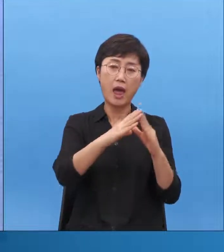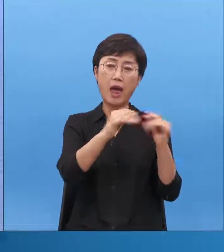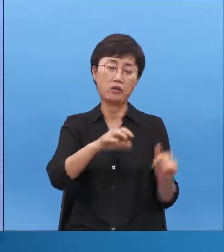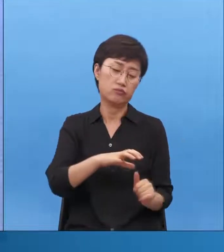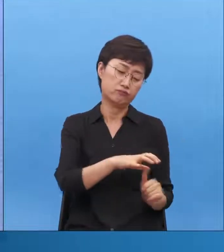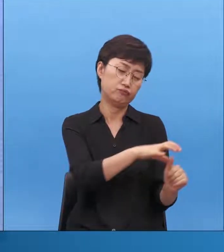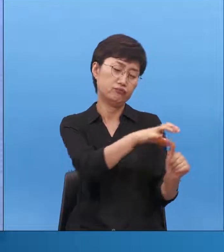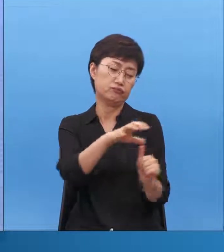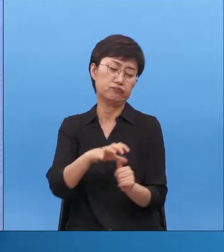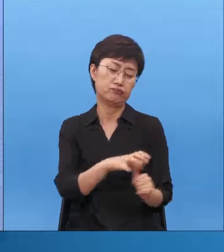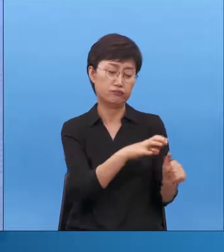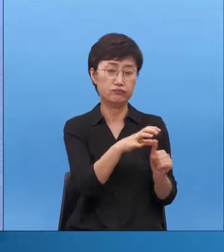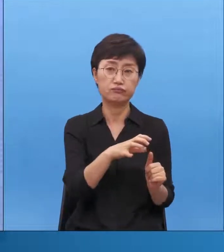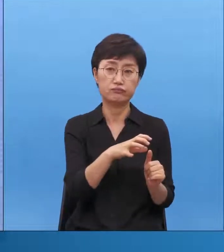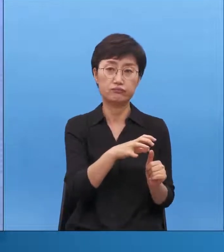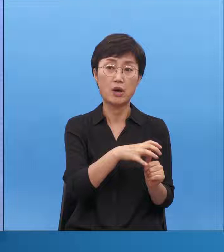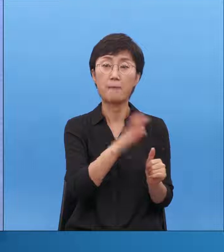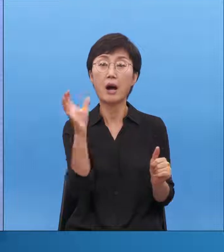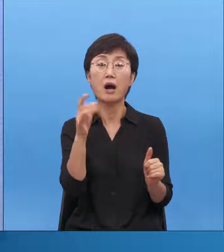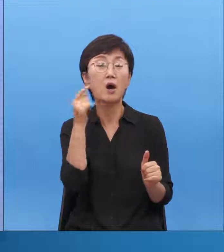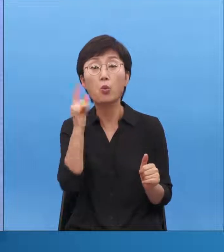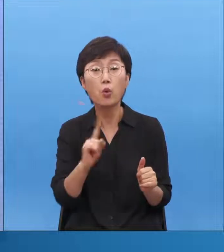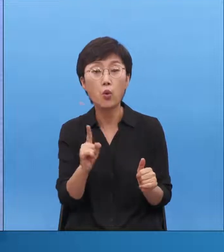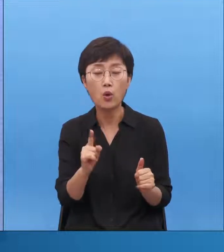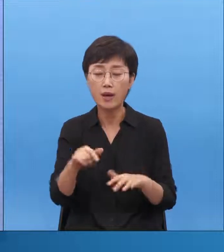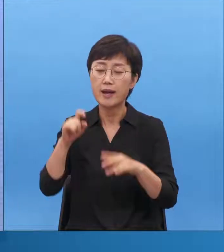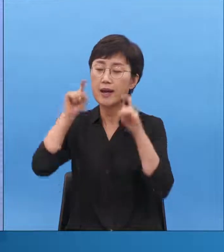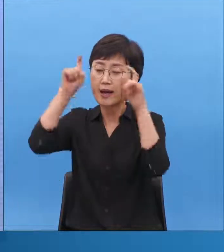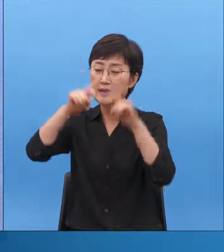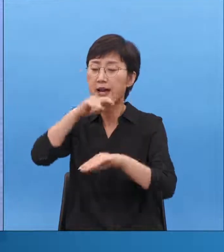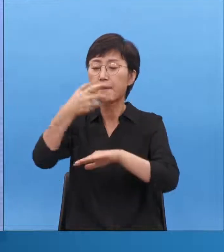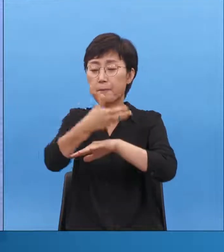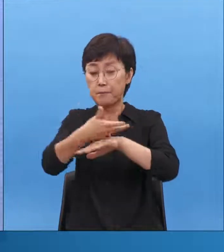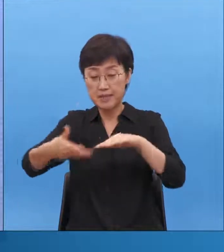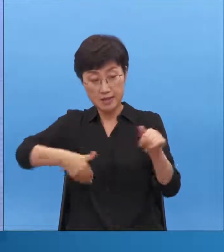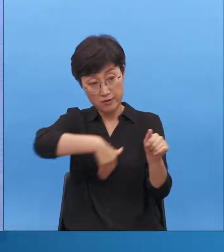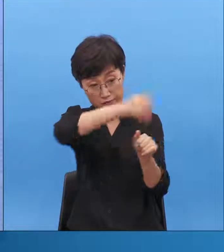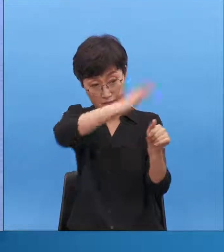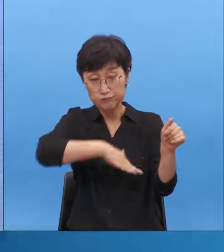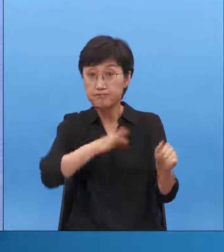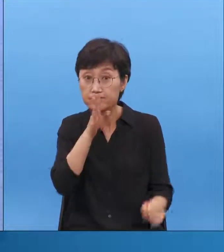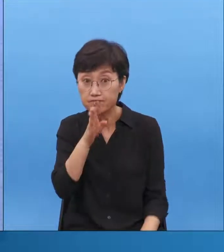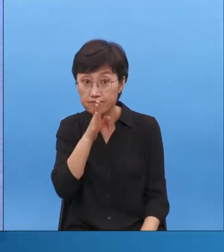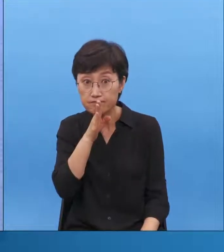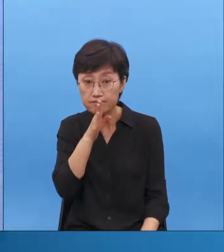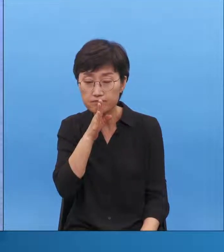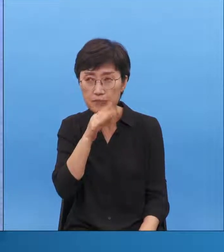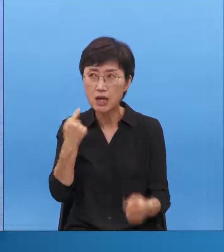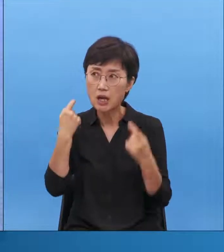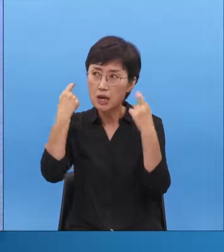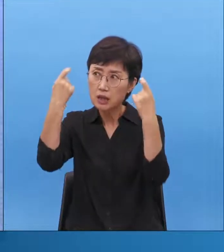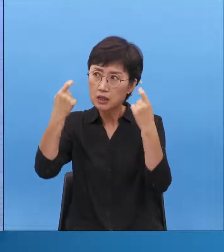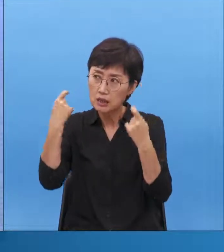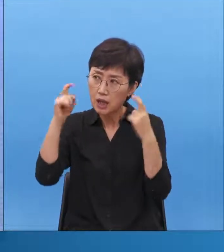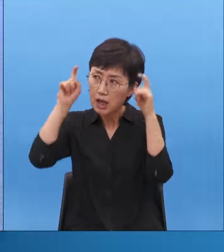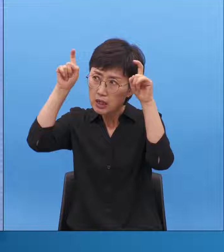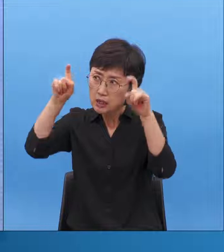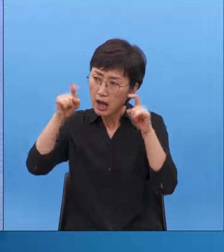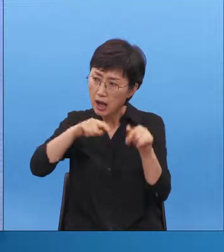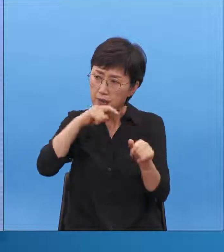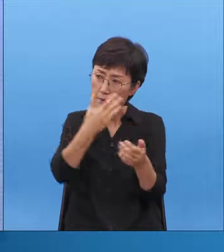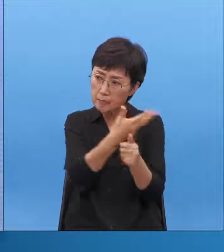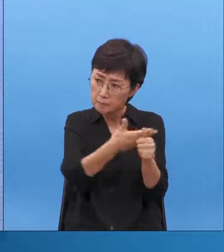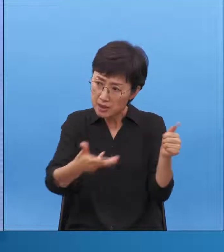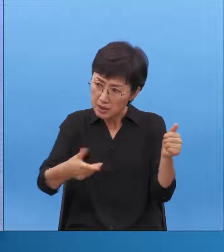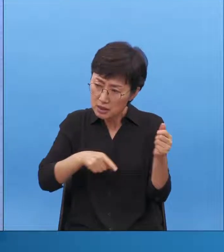안다는 말입니다. At that time of Moses, when they spread the blood of the lamb, he knew that that was when they could come out. 옛날에 바벨론 포로됐을 때